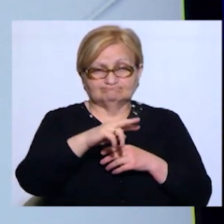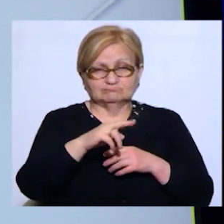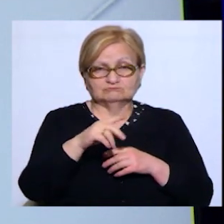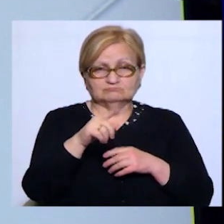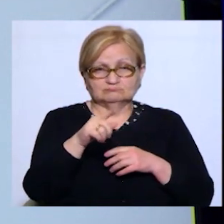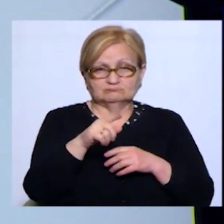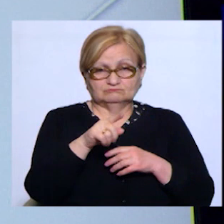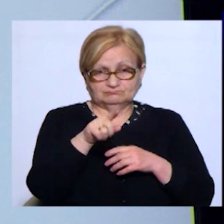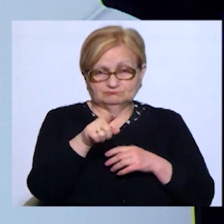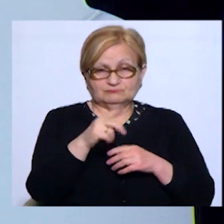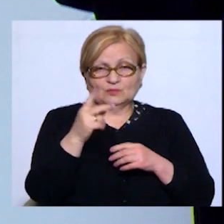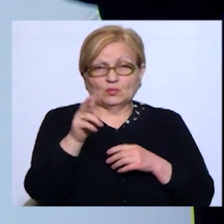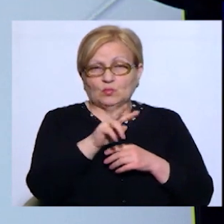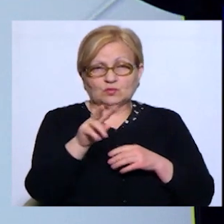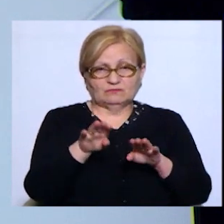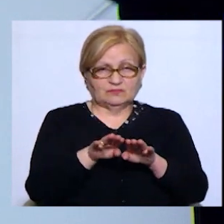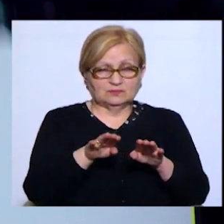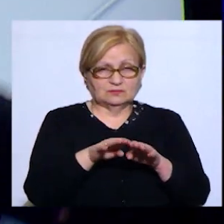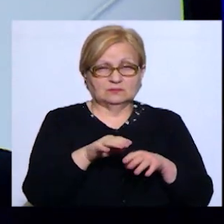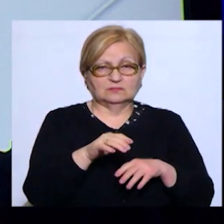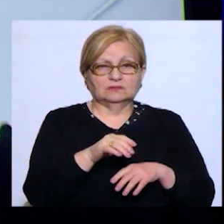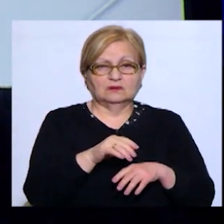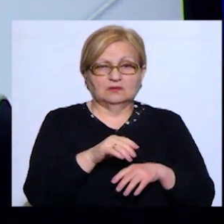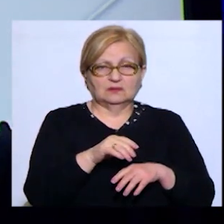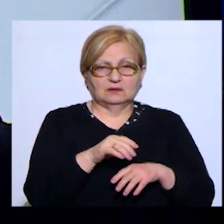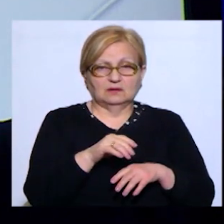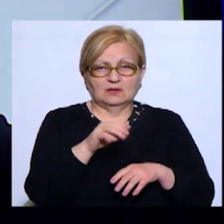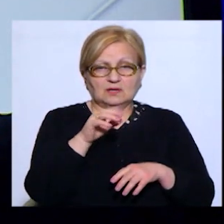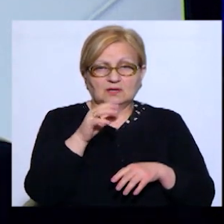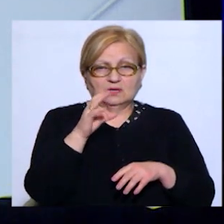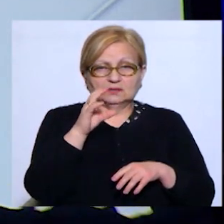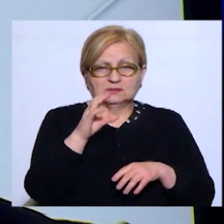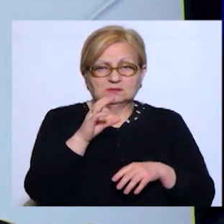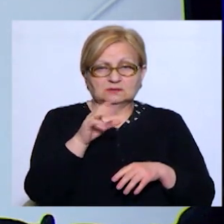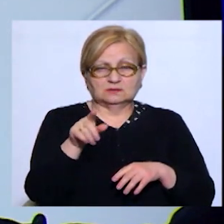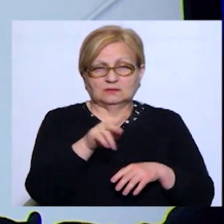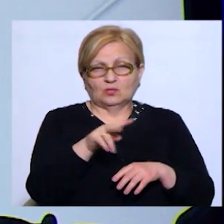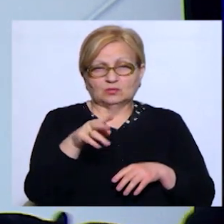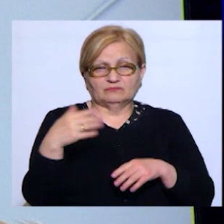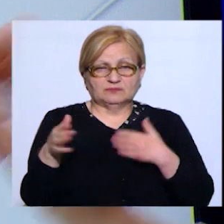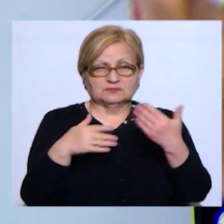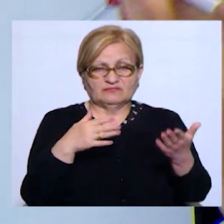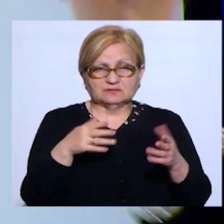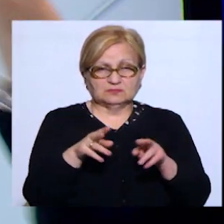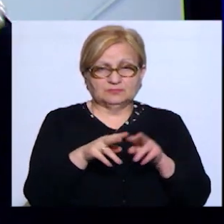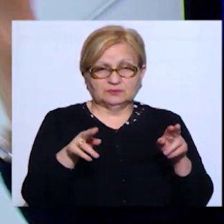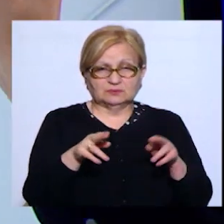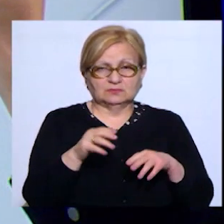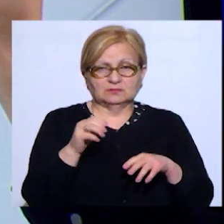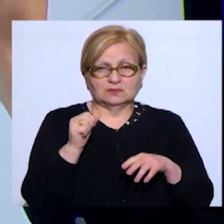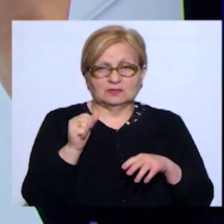ეს მონაკვეთი ამის ტოლია, ანუ BE უდრის BD-ს, CE უდრის CF-ს,